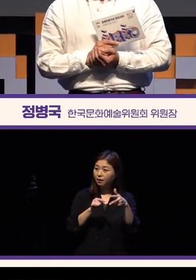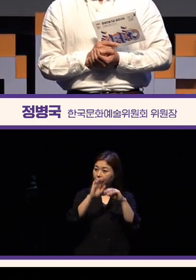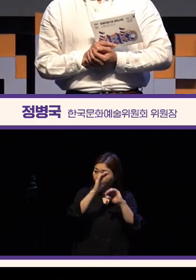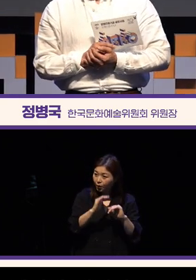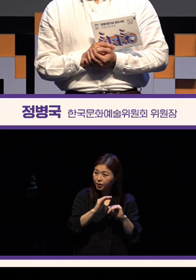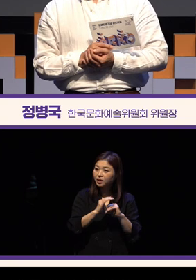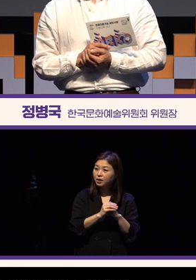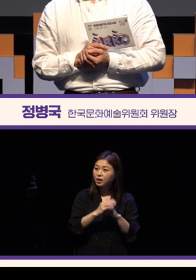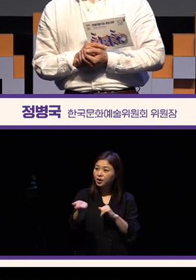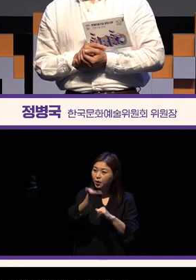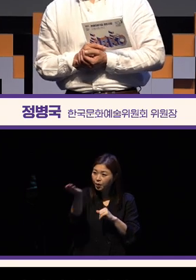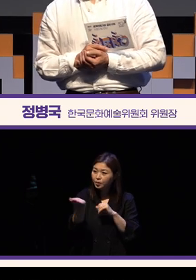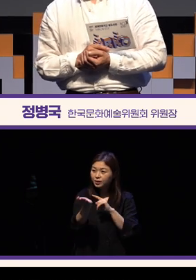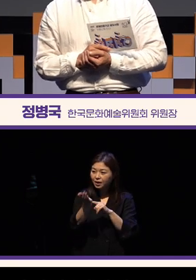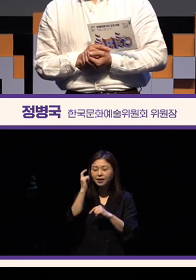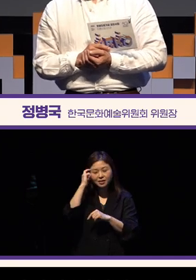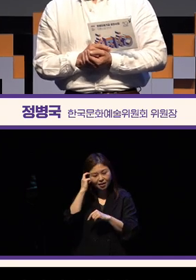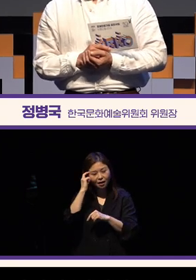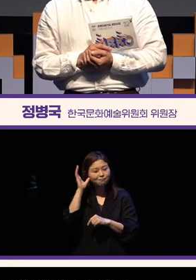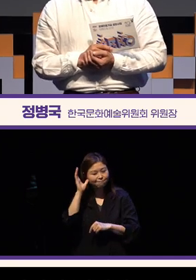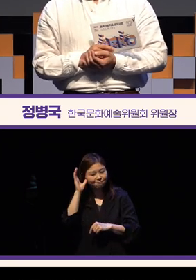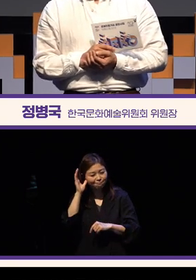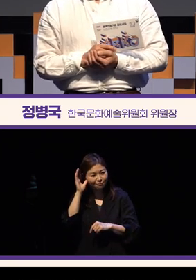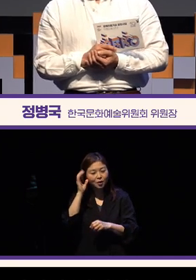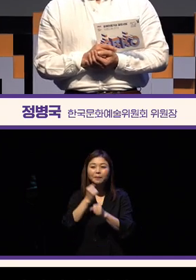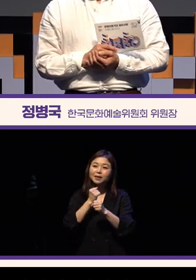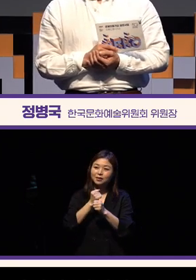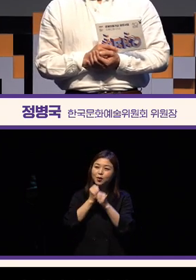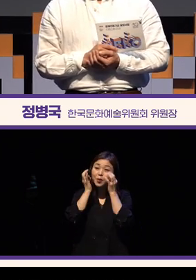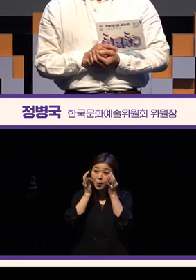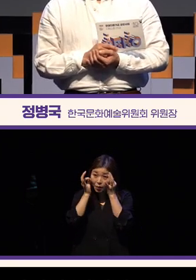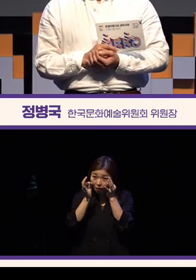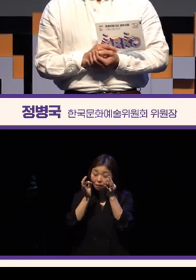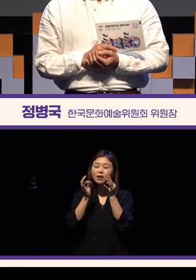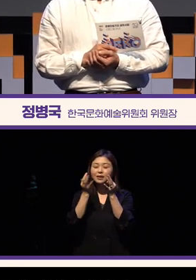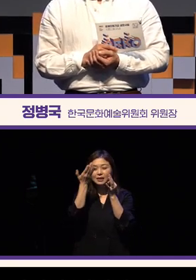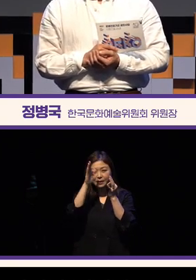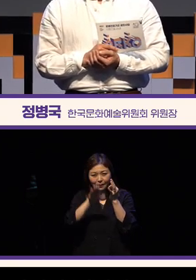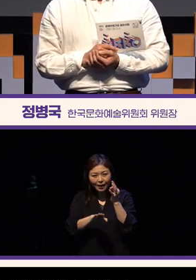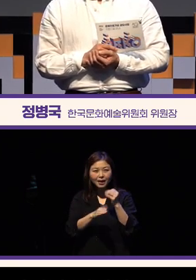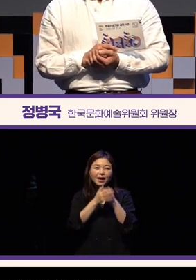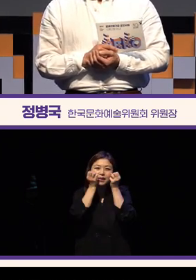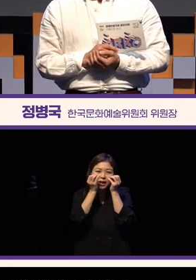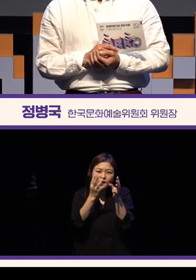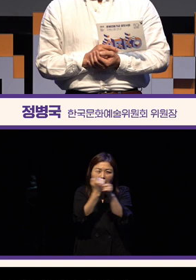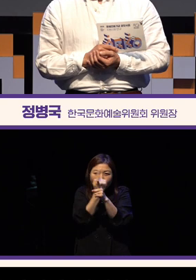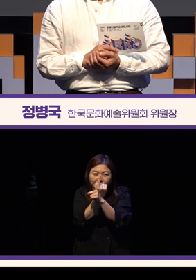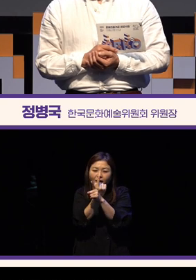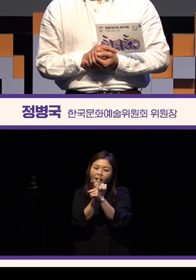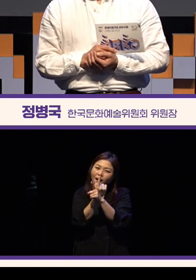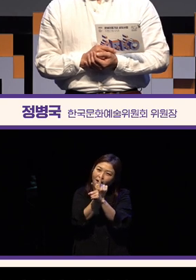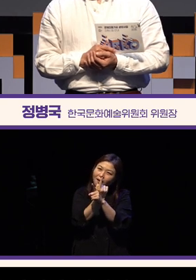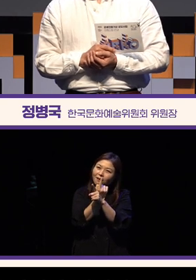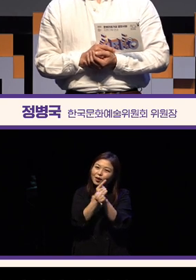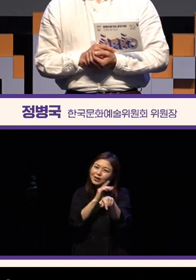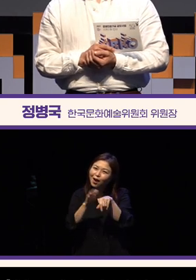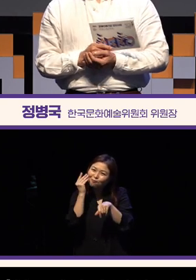의견을 들어서 만든다고는 하지만 새롭게 하는 과정 속에서 걱정이 굉장히